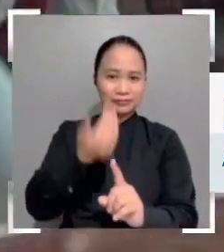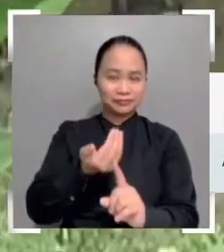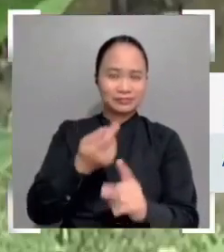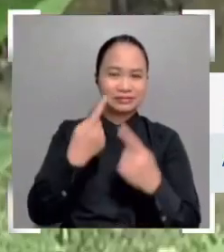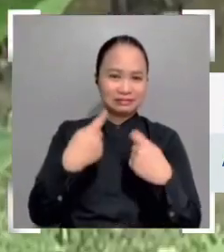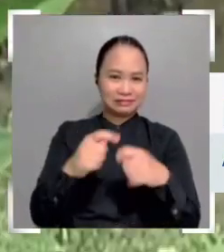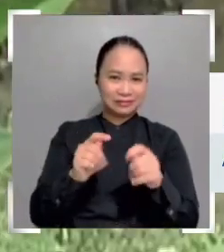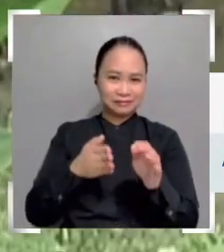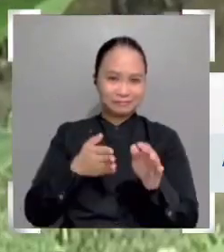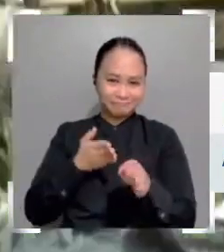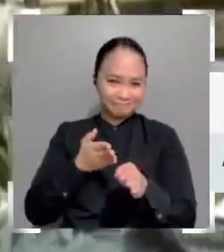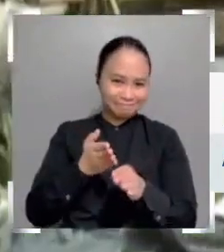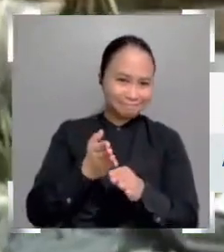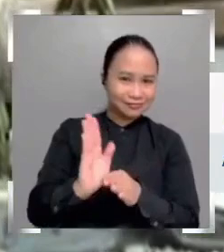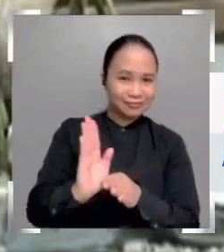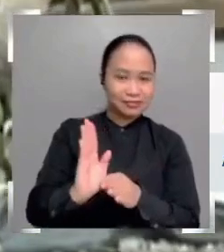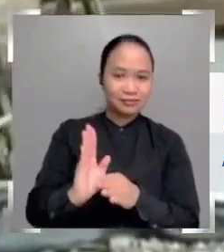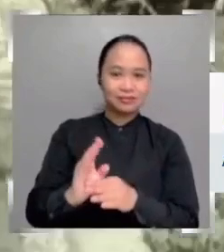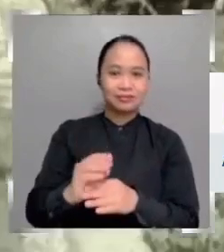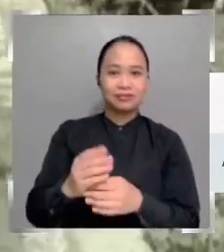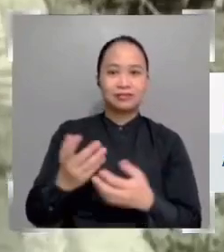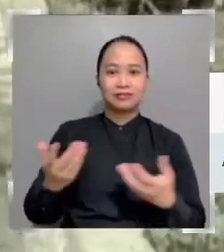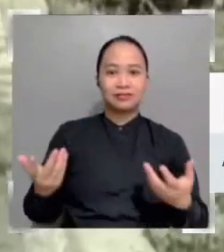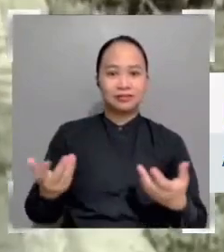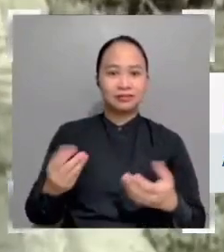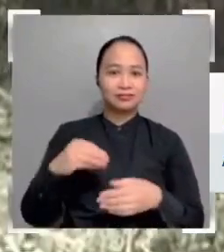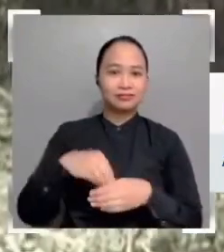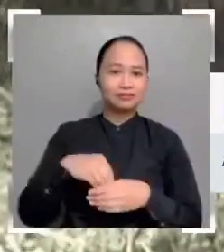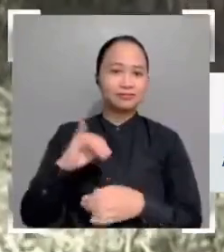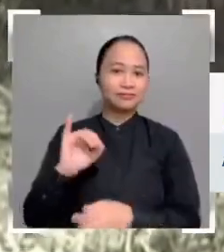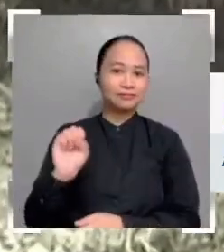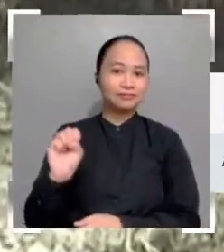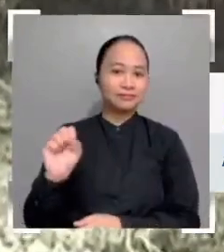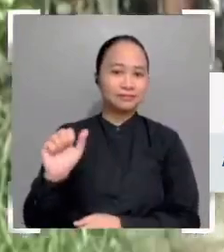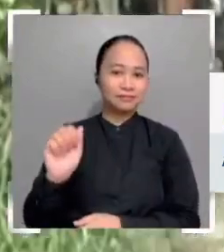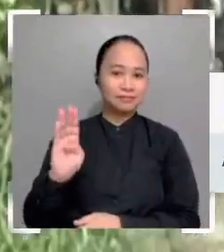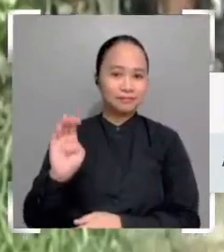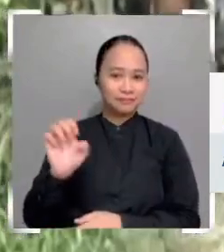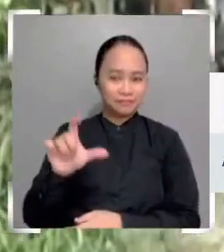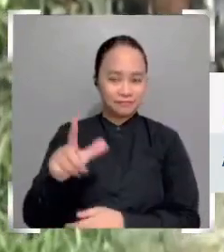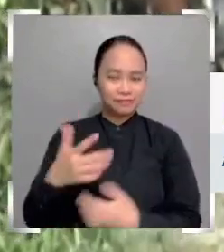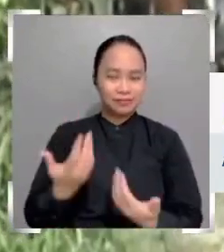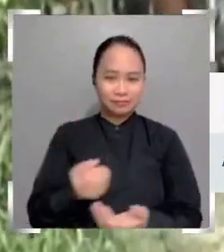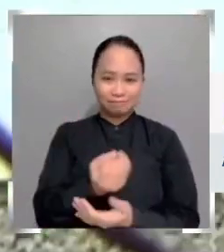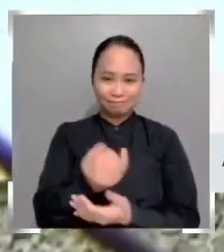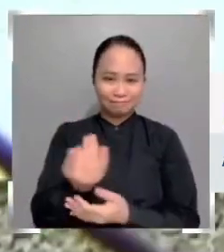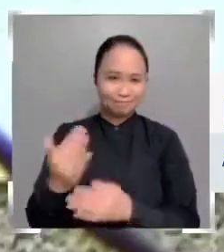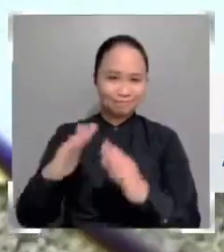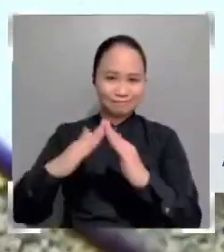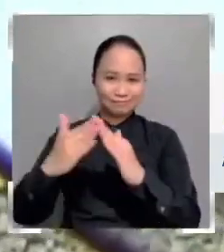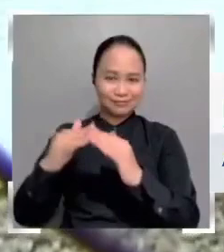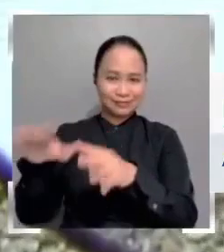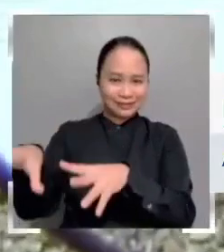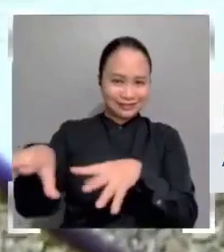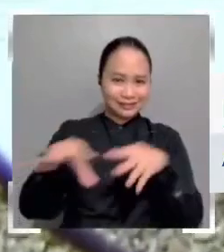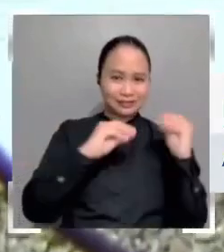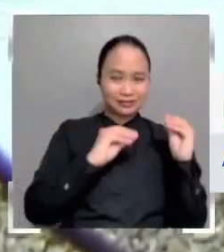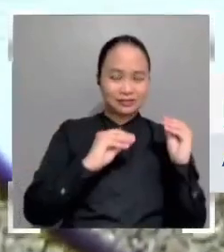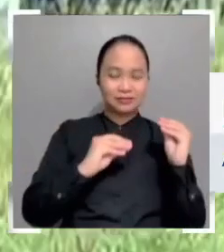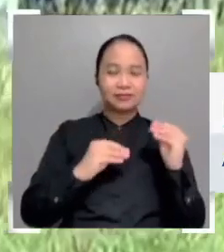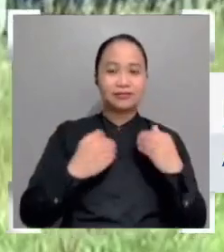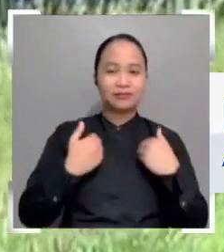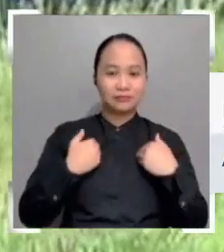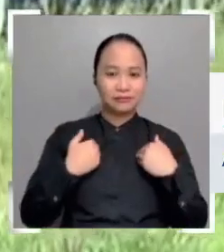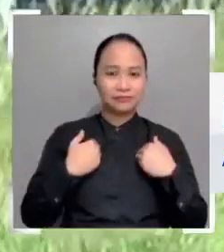50 ang inilikas matapos umapaw ang Buayan River. 3 bahay ang nasira sa pagbaha. Sa Buayan General Santos